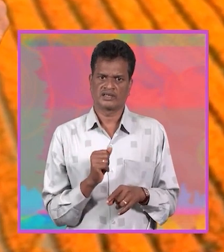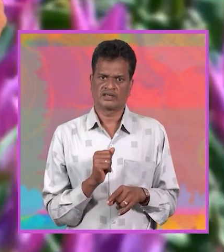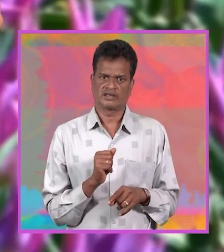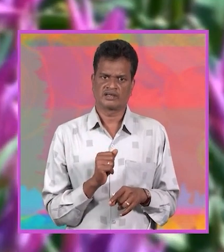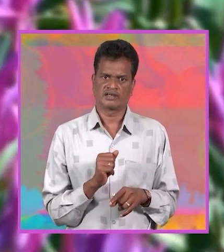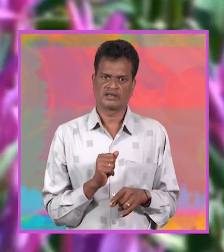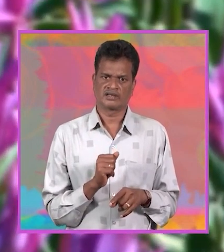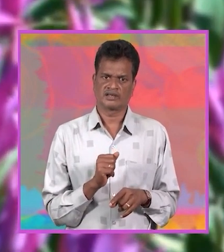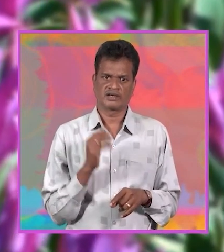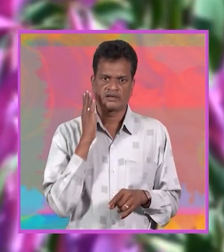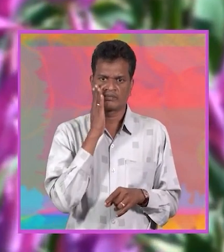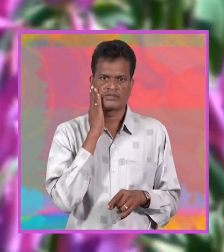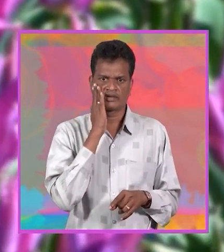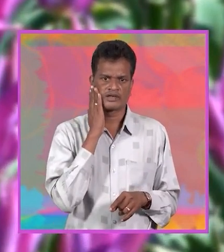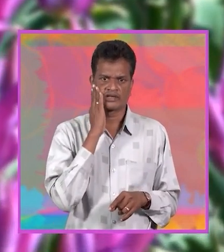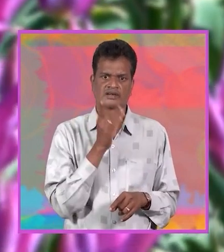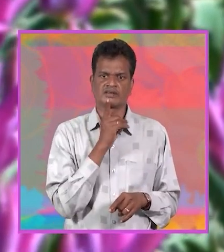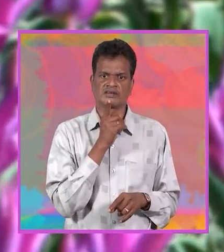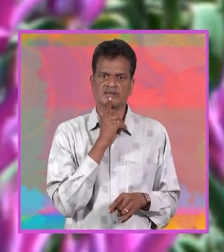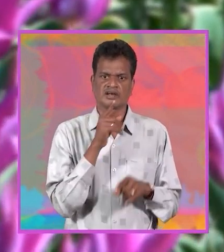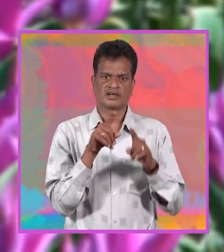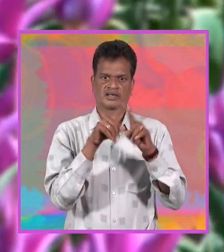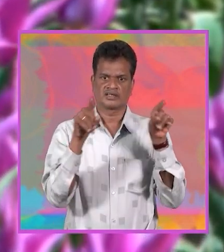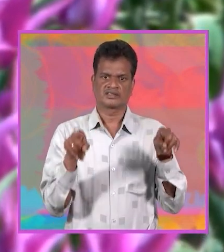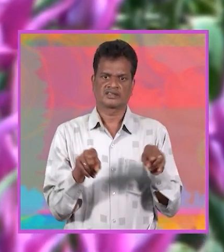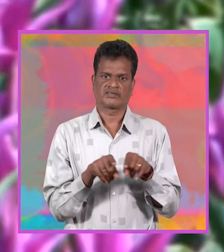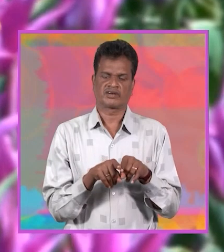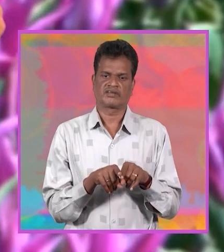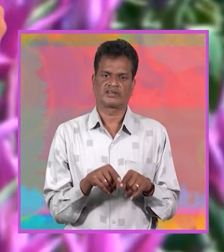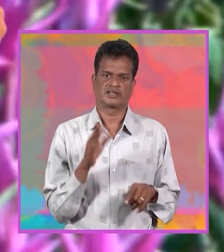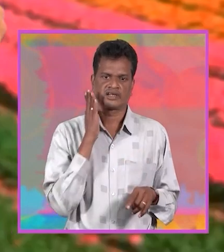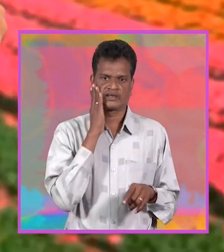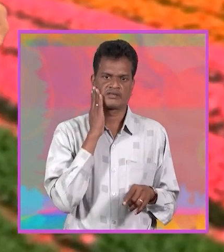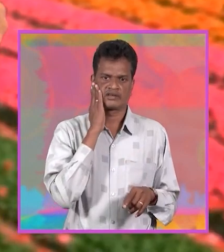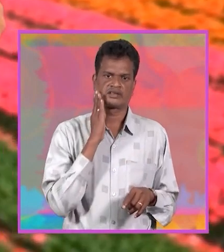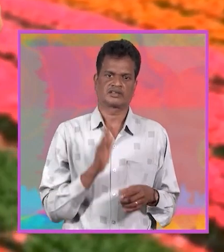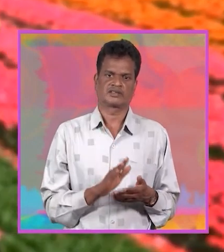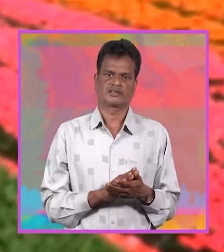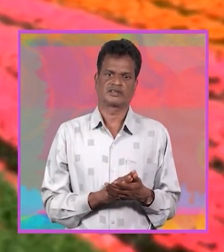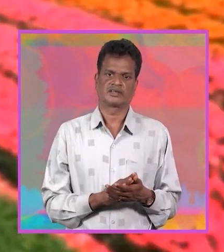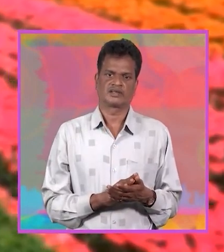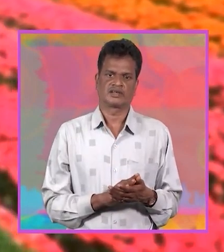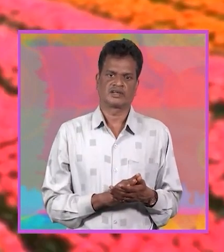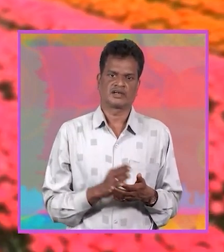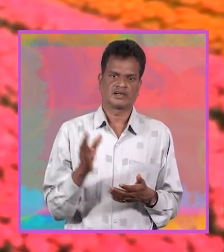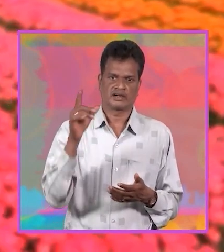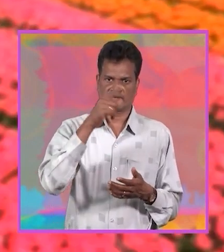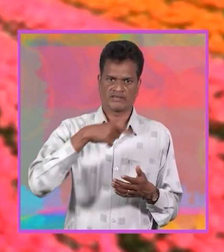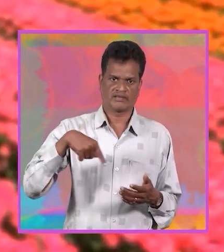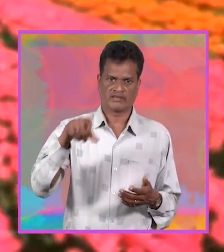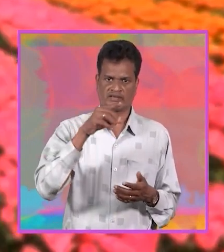என்ன? மஞ்சள் நிறத்தில் ஒரு செவ்வகம் வடிவத்தில் இருக்கு. மஞ்சளாக சிகப்பு வண்ணத்தில் வட்டமாக